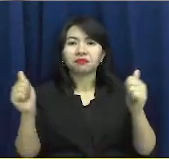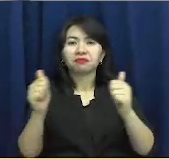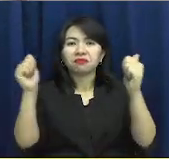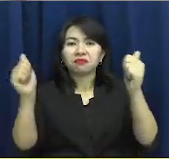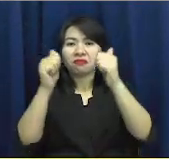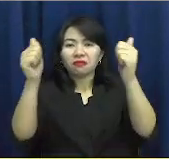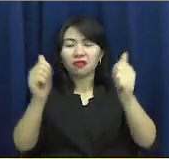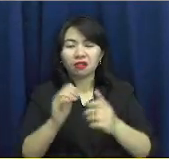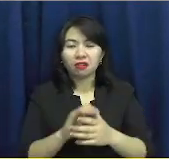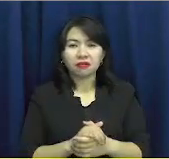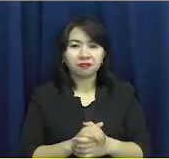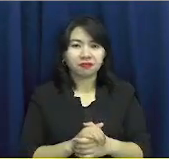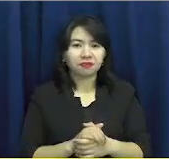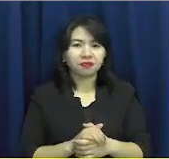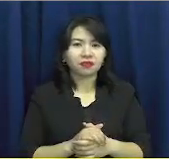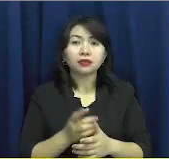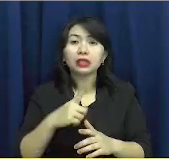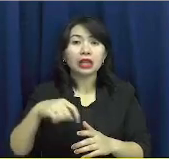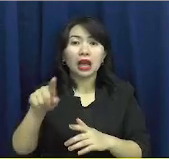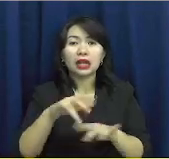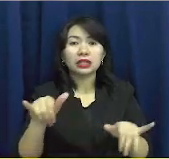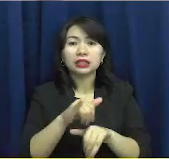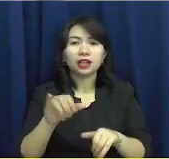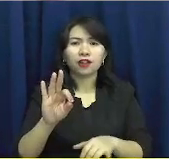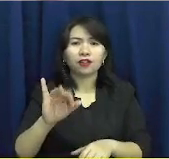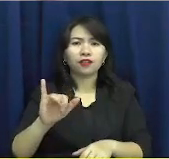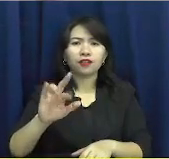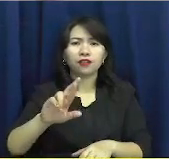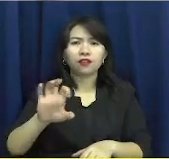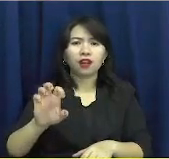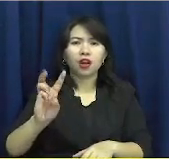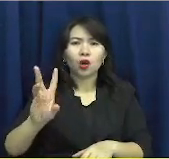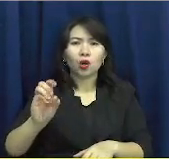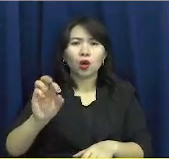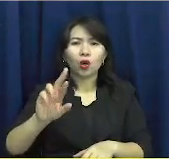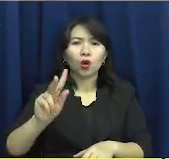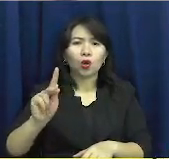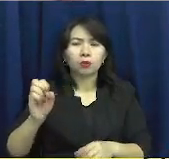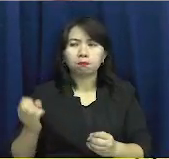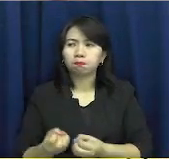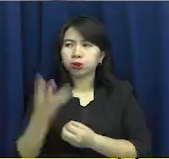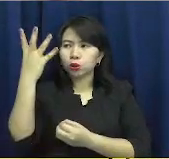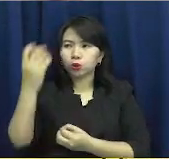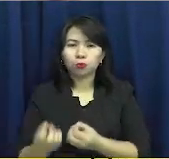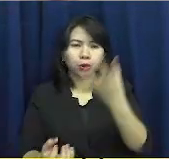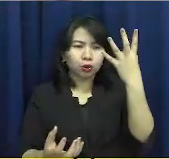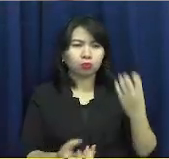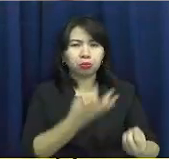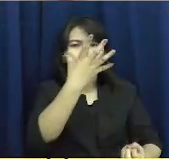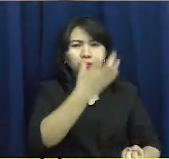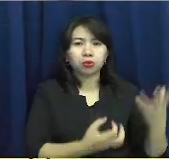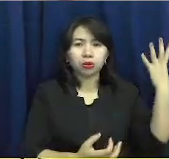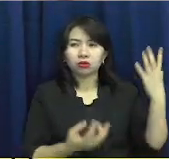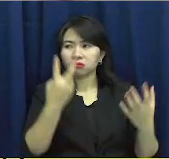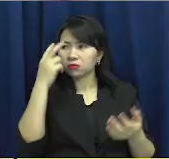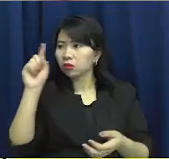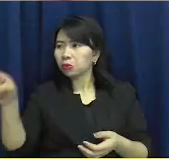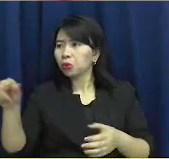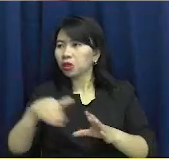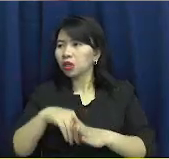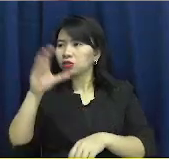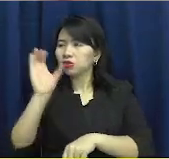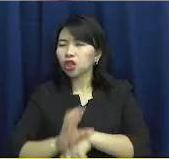rin yung mind share. Lagi tayong paputok. Every anniversary. Ay, pambira talagang kikita mo yung quantity, Sir Jow, talagang ang dami.